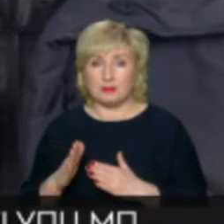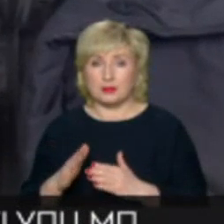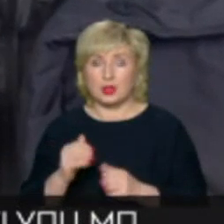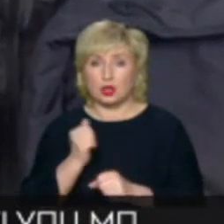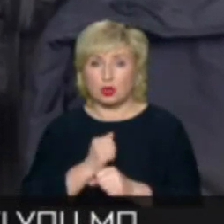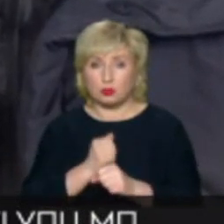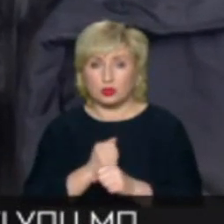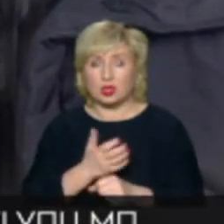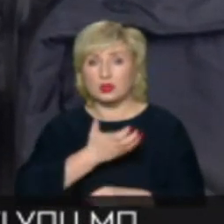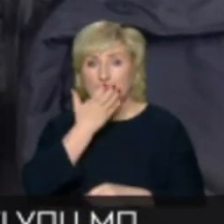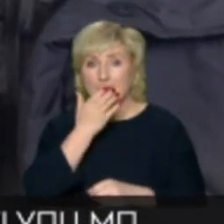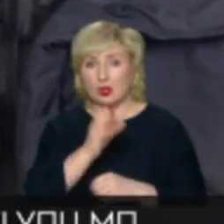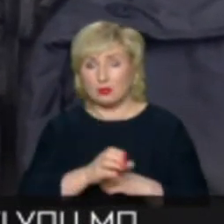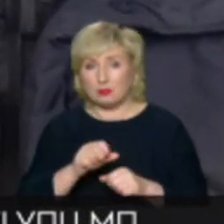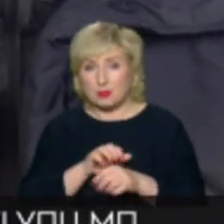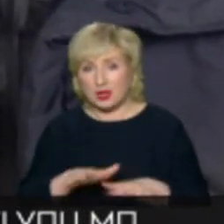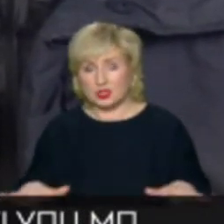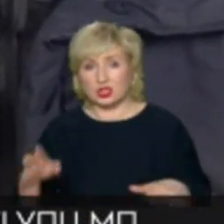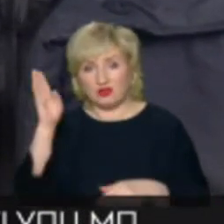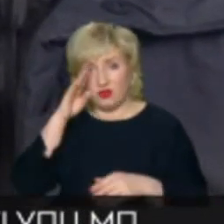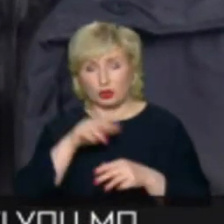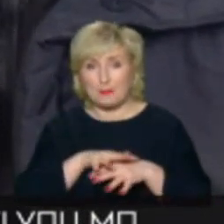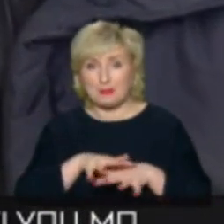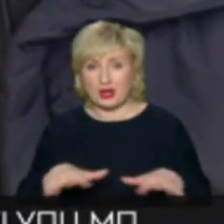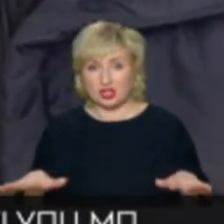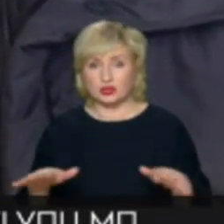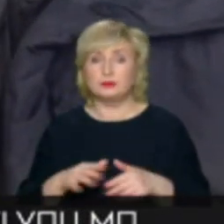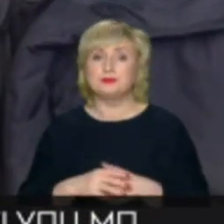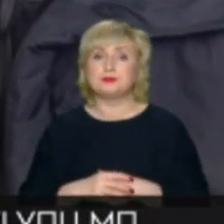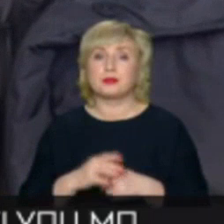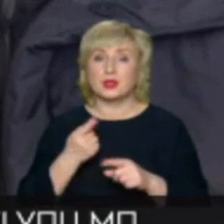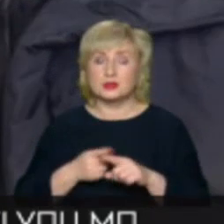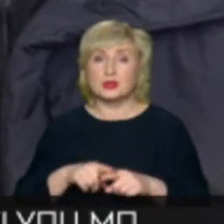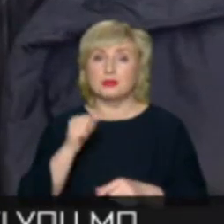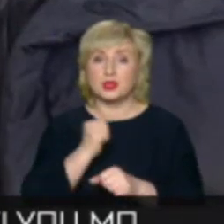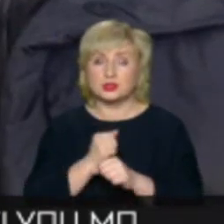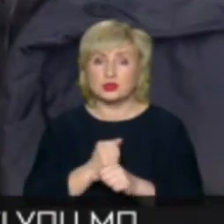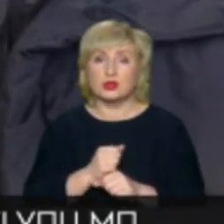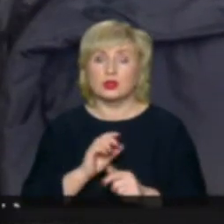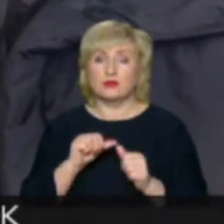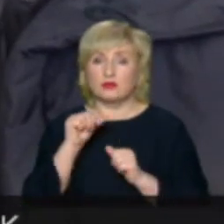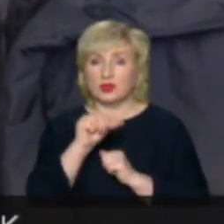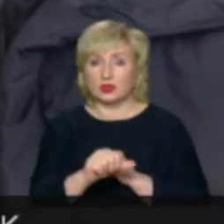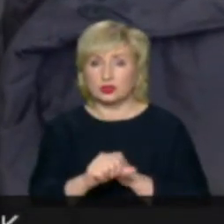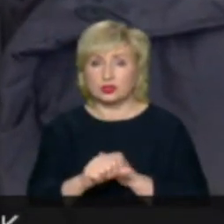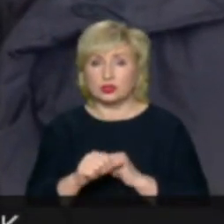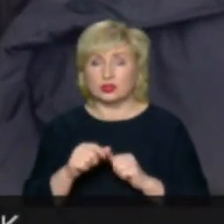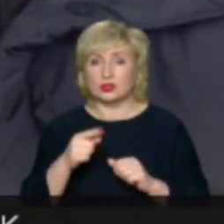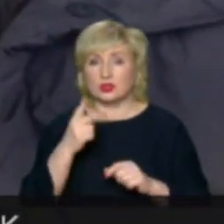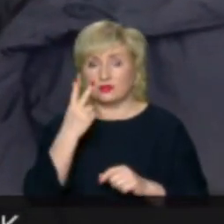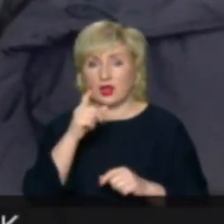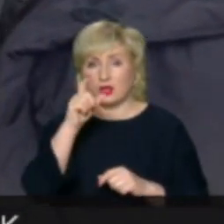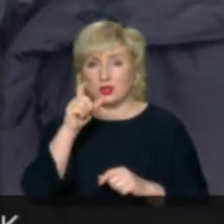роботи тепломереж та водомереж. Тому це працює виключно тільки 2500 тих абонентів,